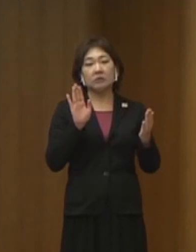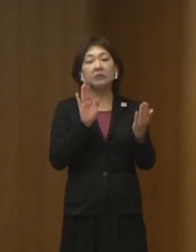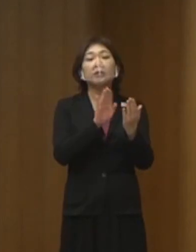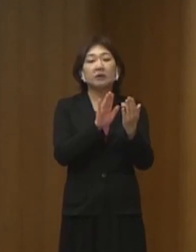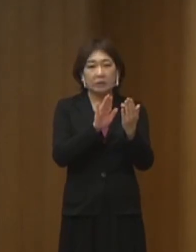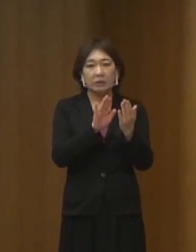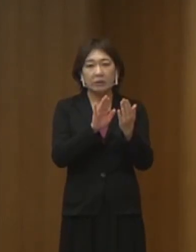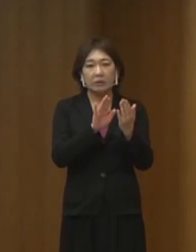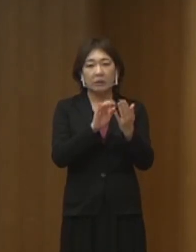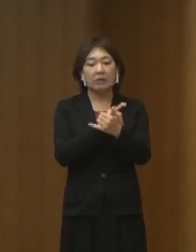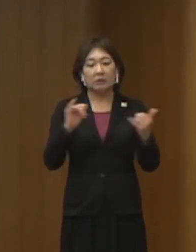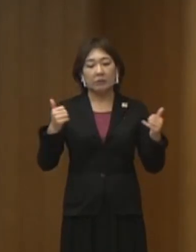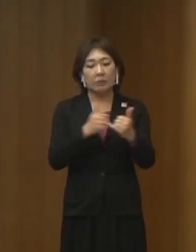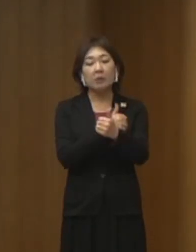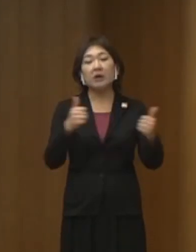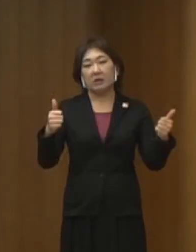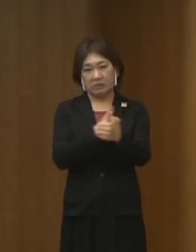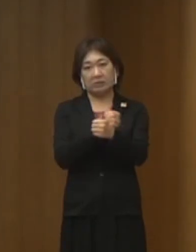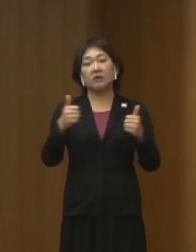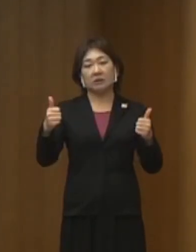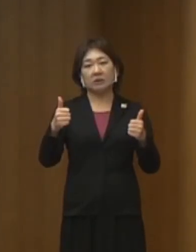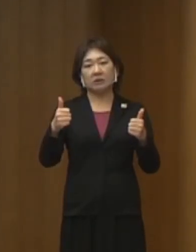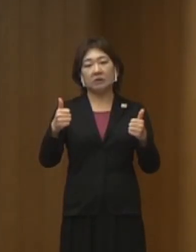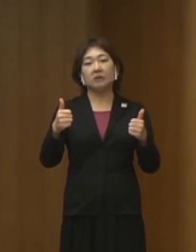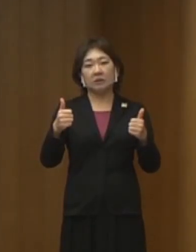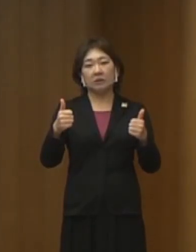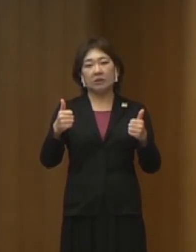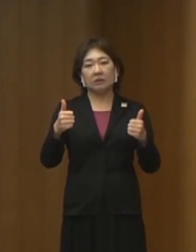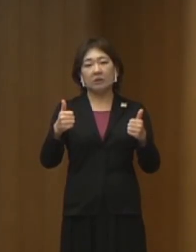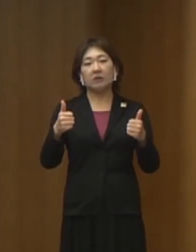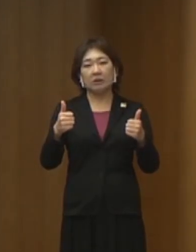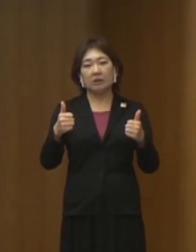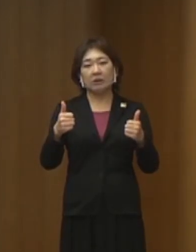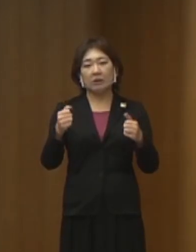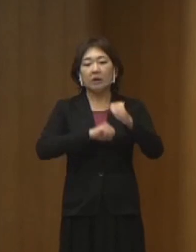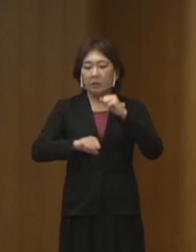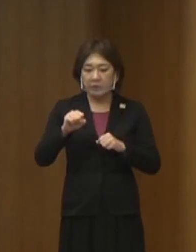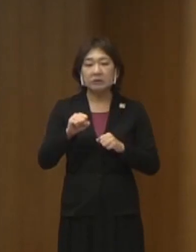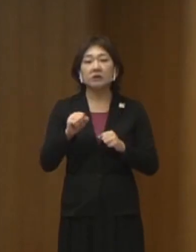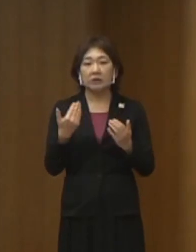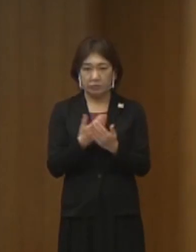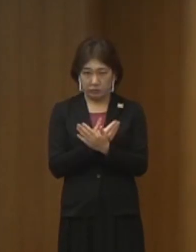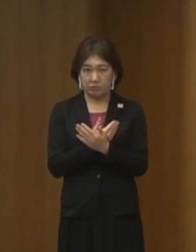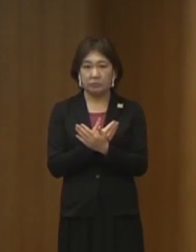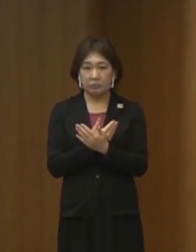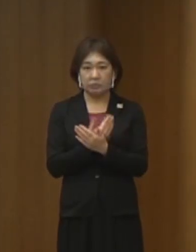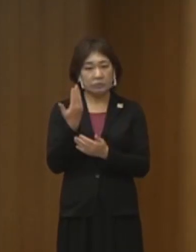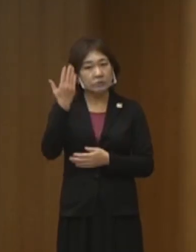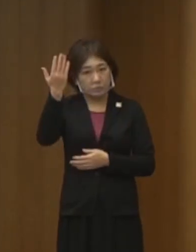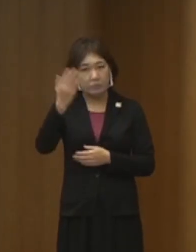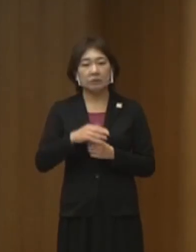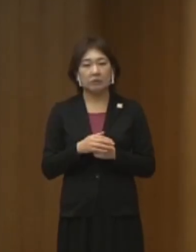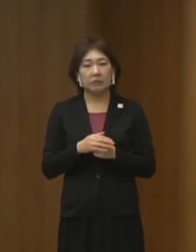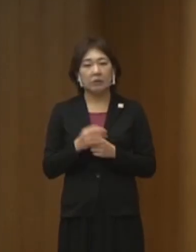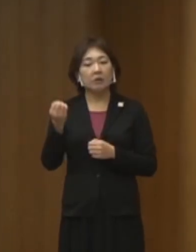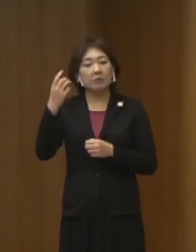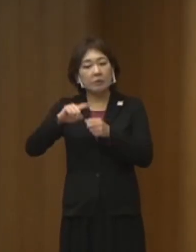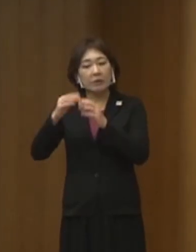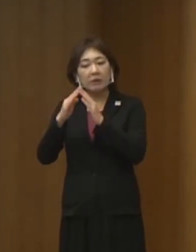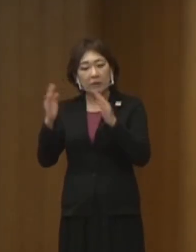発になることが通常だと予想されます。また忘年会ですとか新年